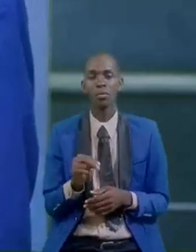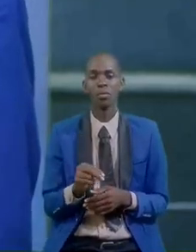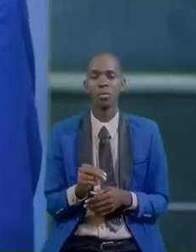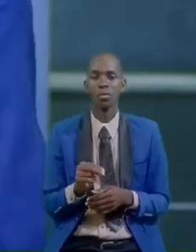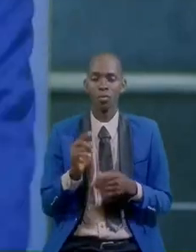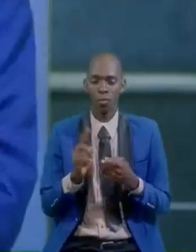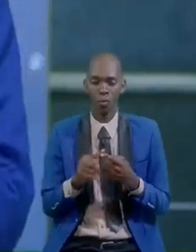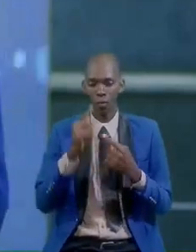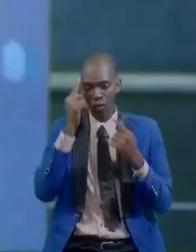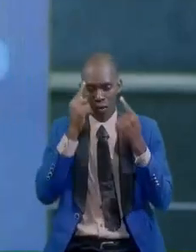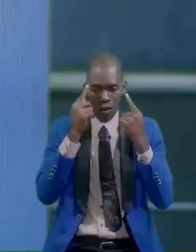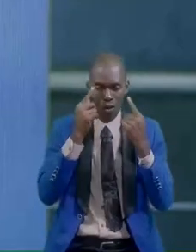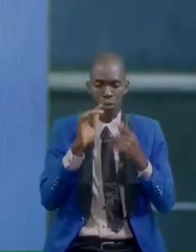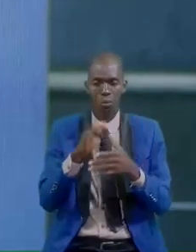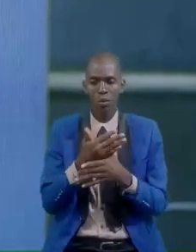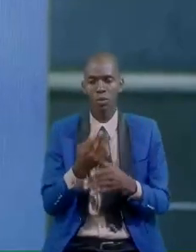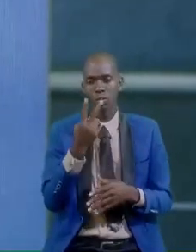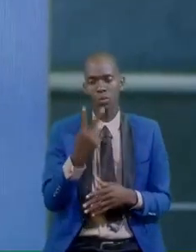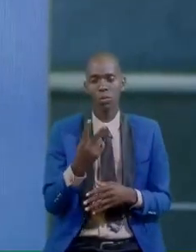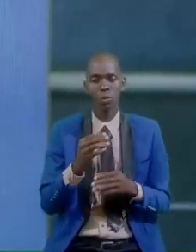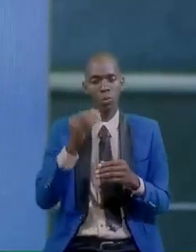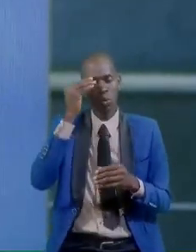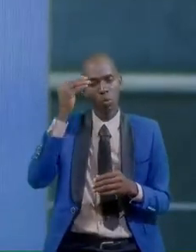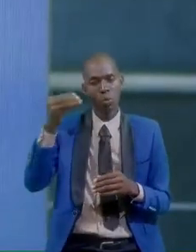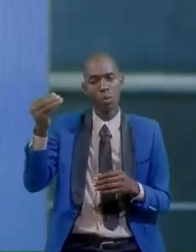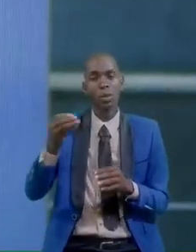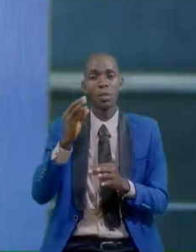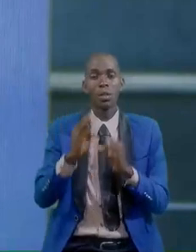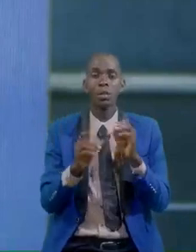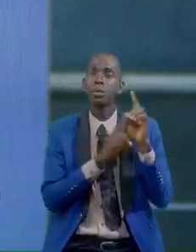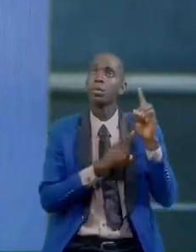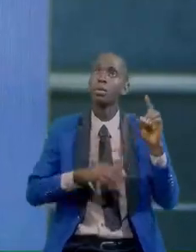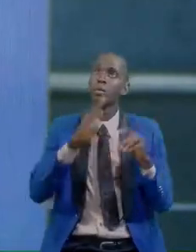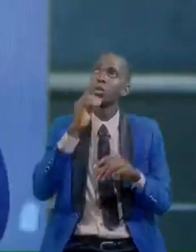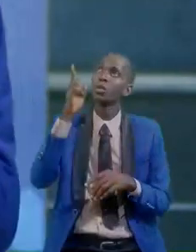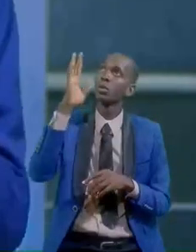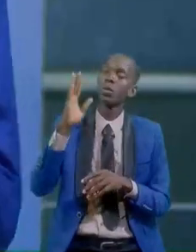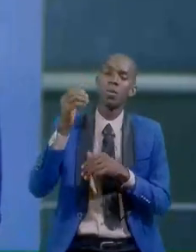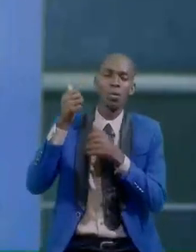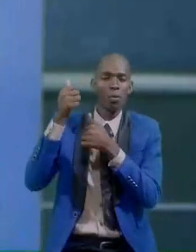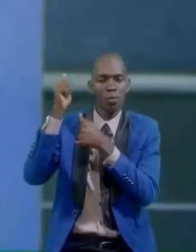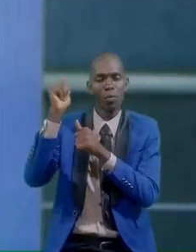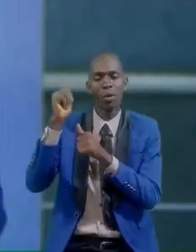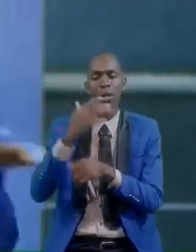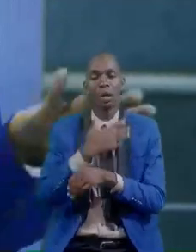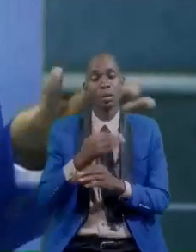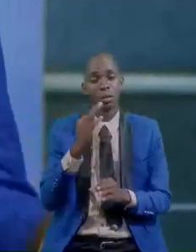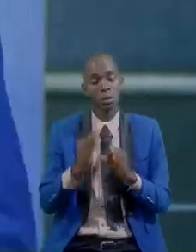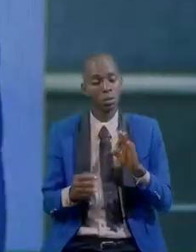Allez vous clocher de deux côtés. Si l'Éternel est Dieu, allez après lui. Si c'est Baal,